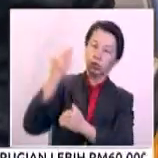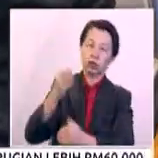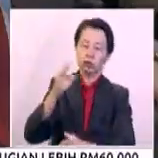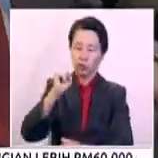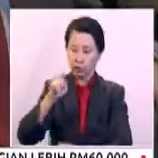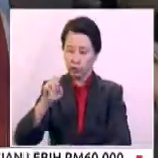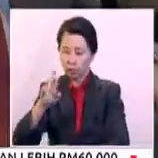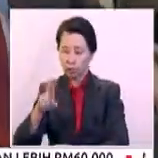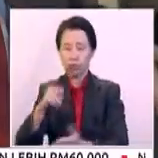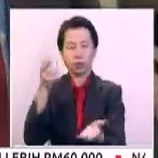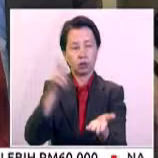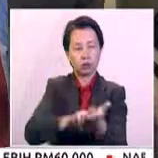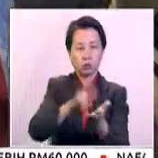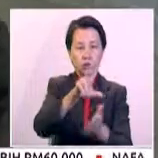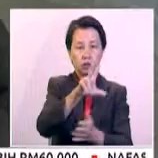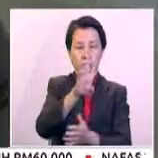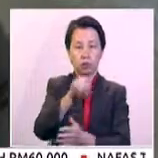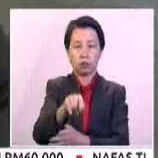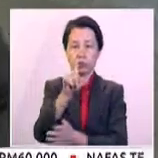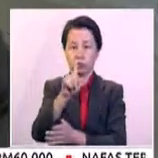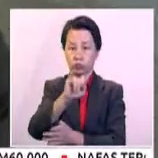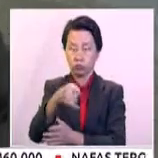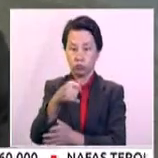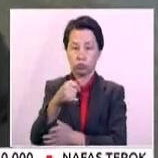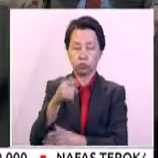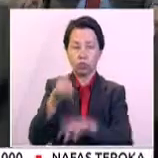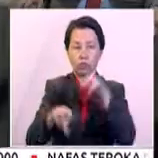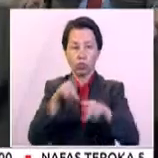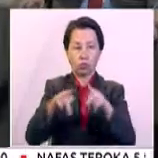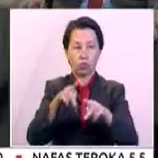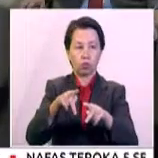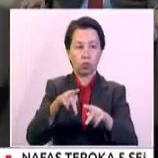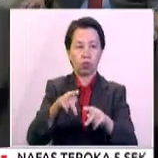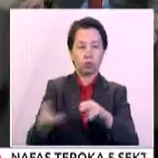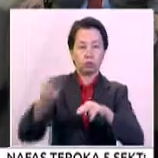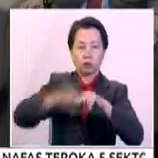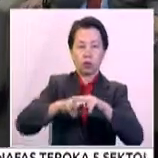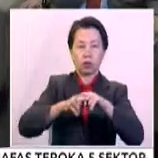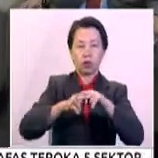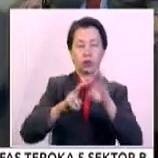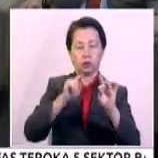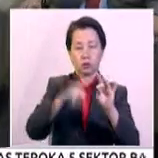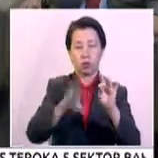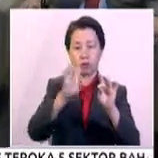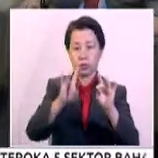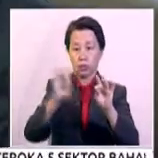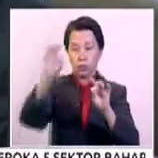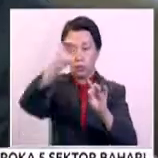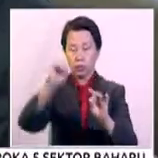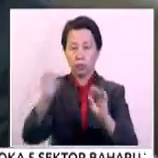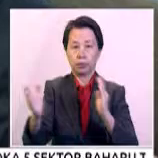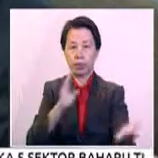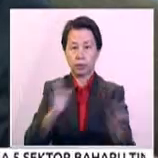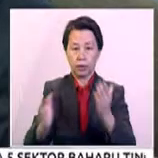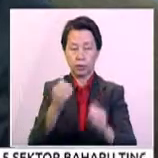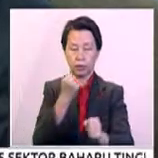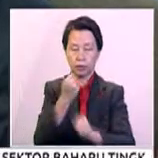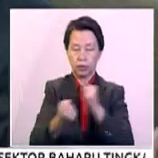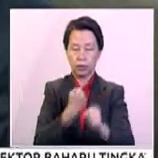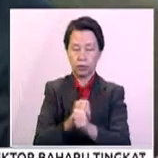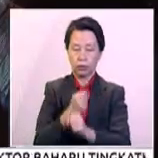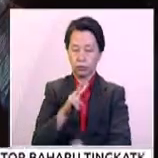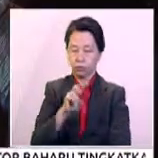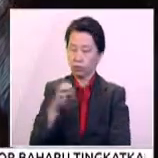SGIA merekodkan 34.1 juta pergerakan penumpang, meningkat 8.8% berbanding tahun